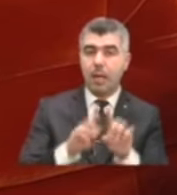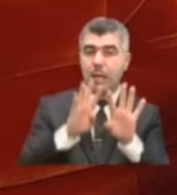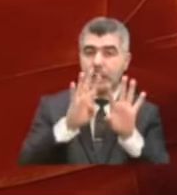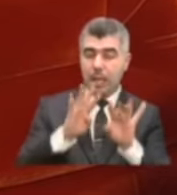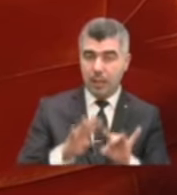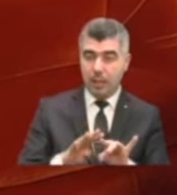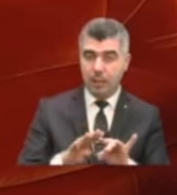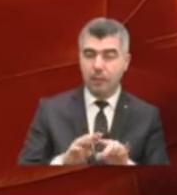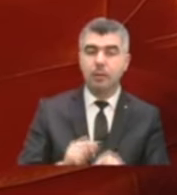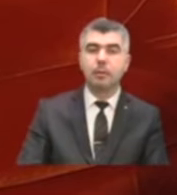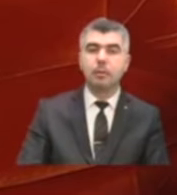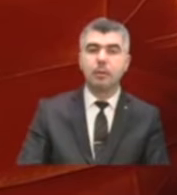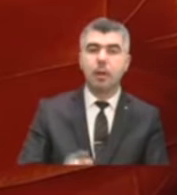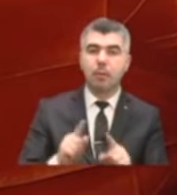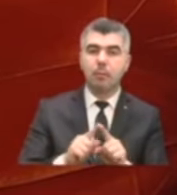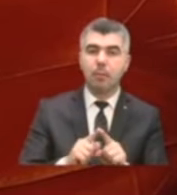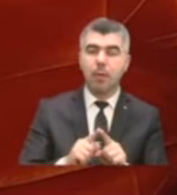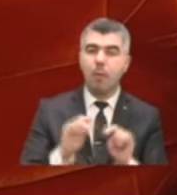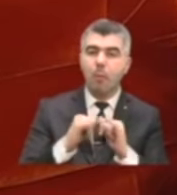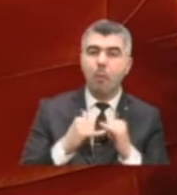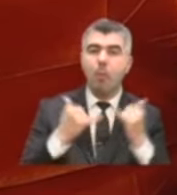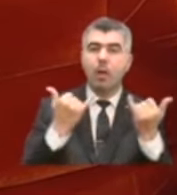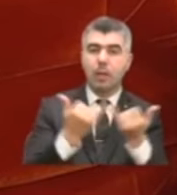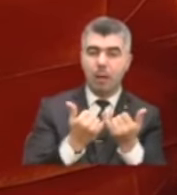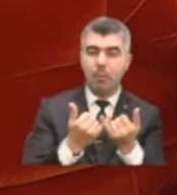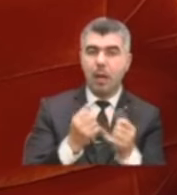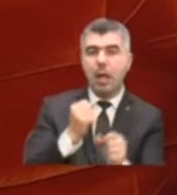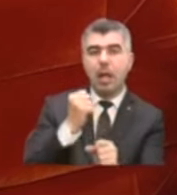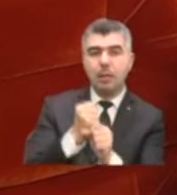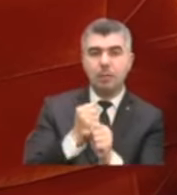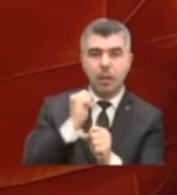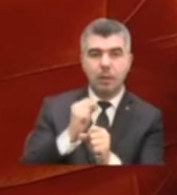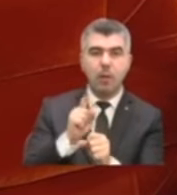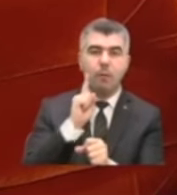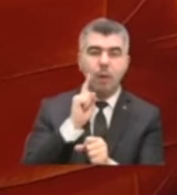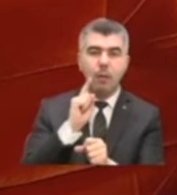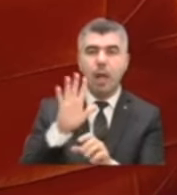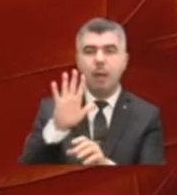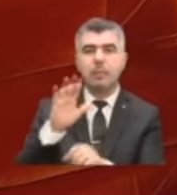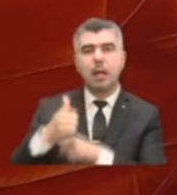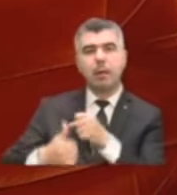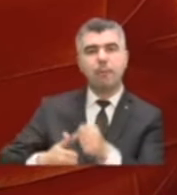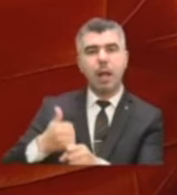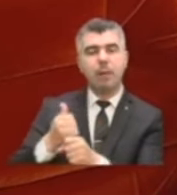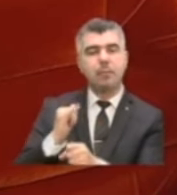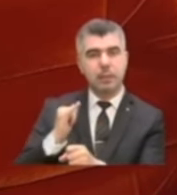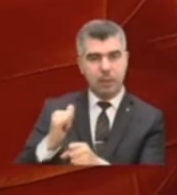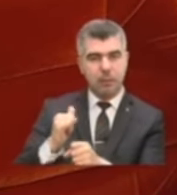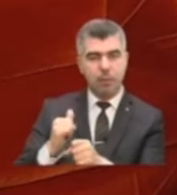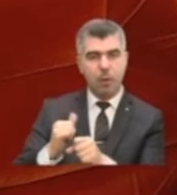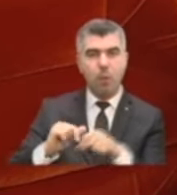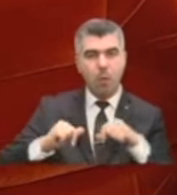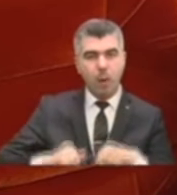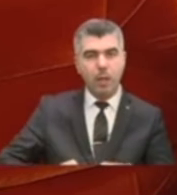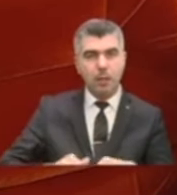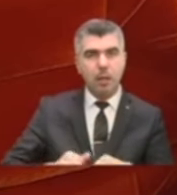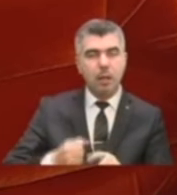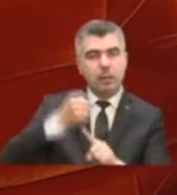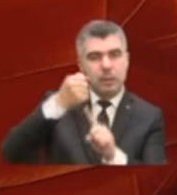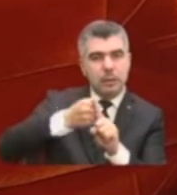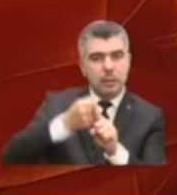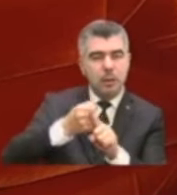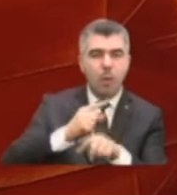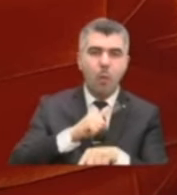التقرير ديال تنفيذ إعلان ومنهاج عمل خطة بيجين هو كل 5 سنوات، الوزاره قامت في واحد الوقت